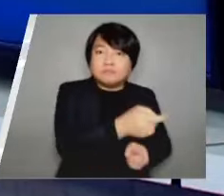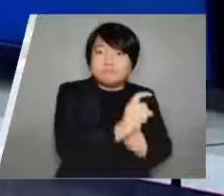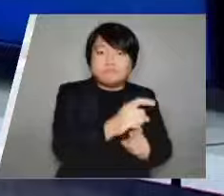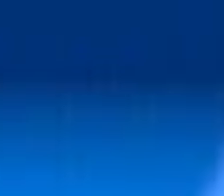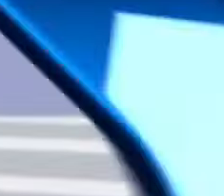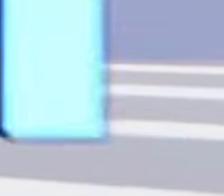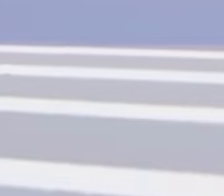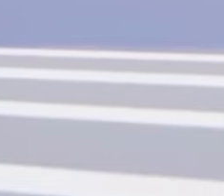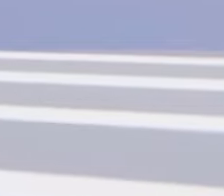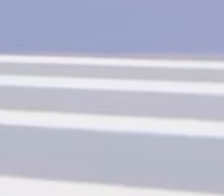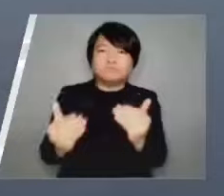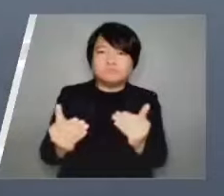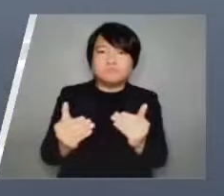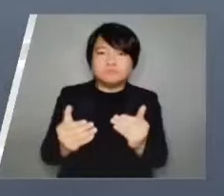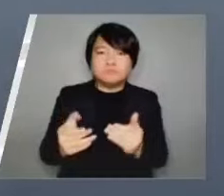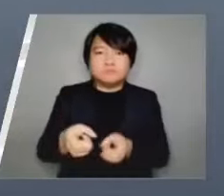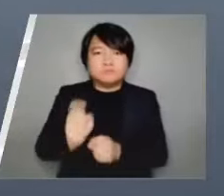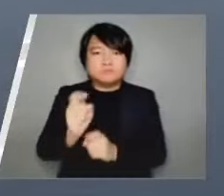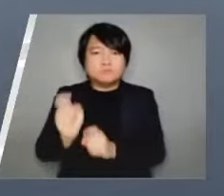Morong.